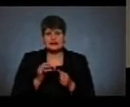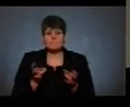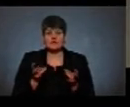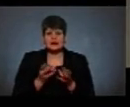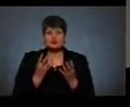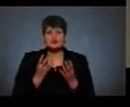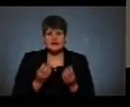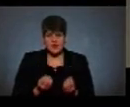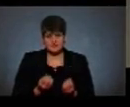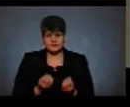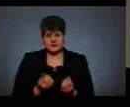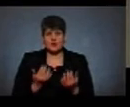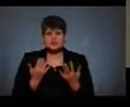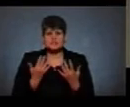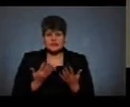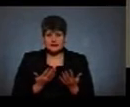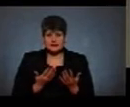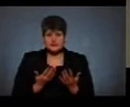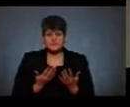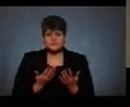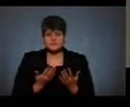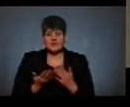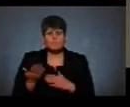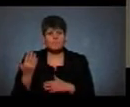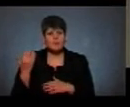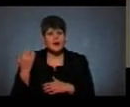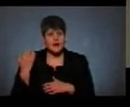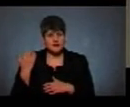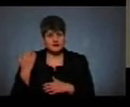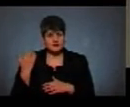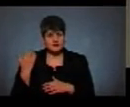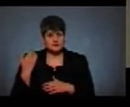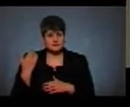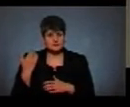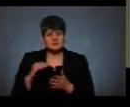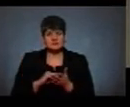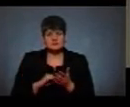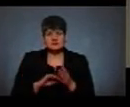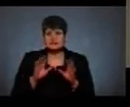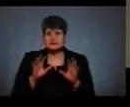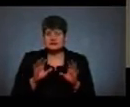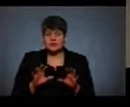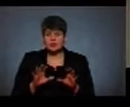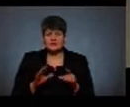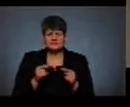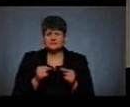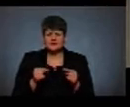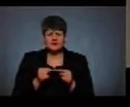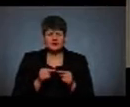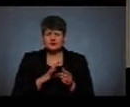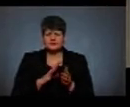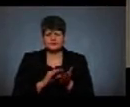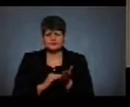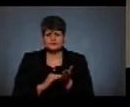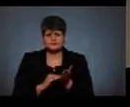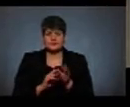дня, оскільки попередня редакція закону вона не чітко регламентувала,